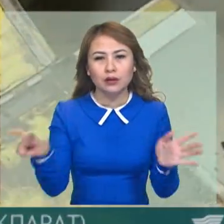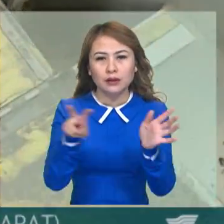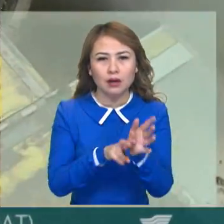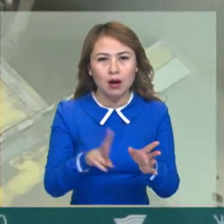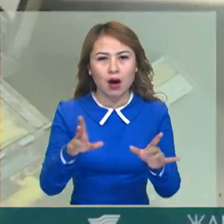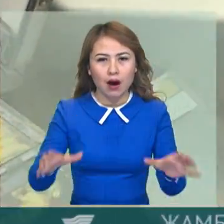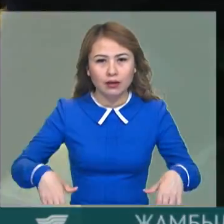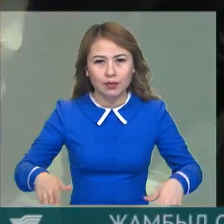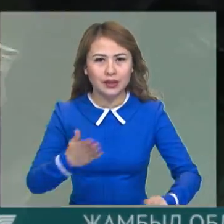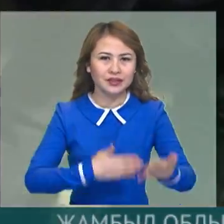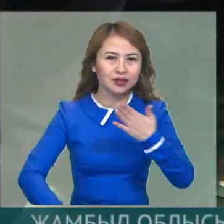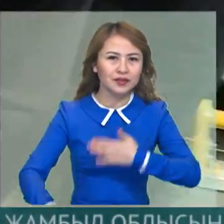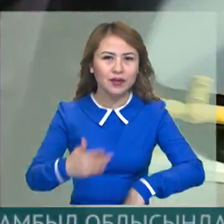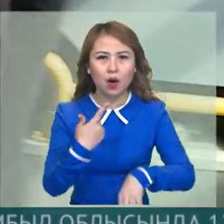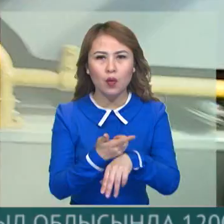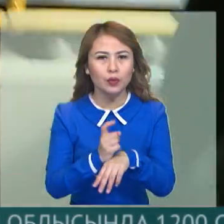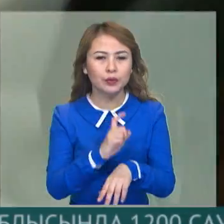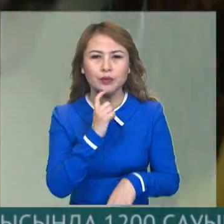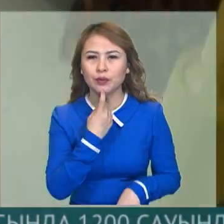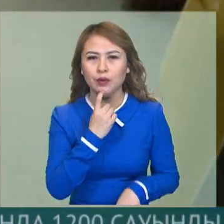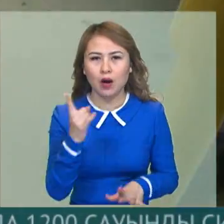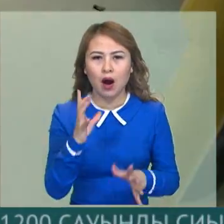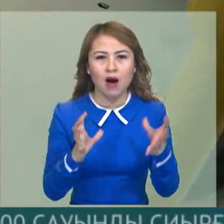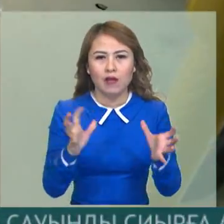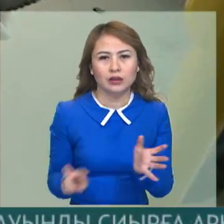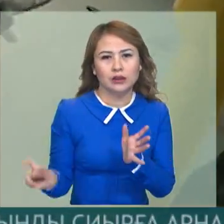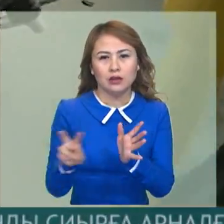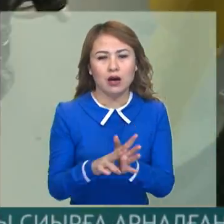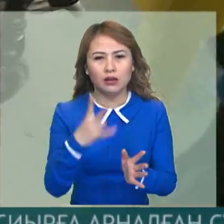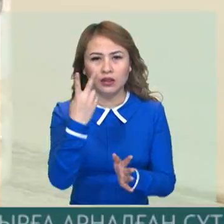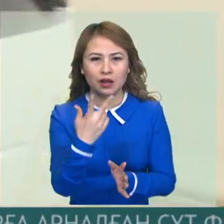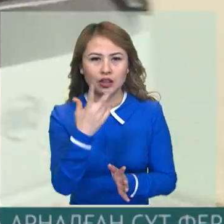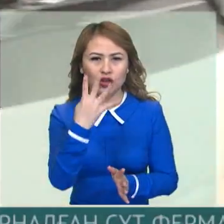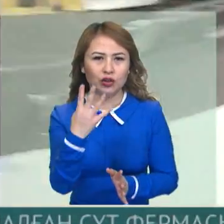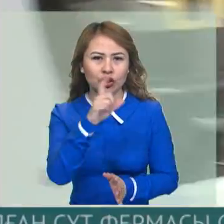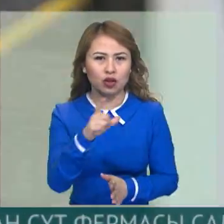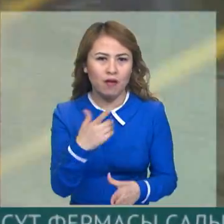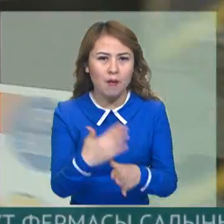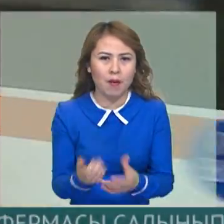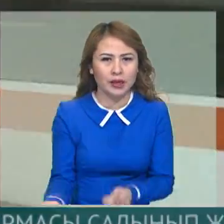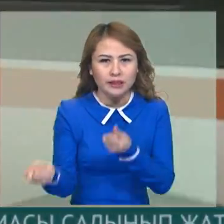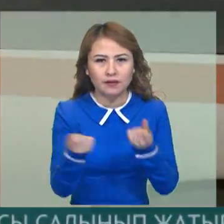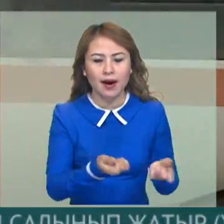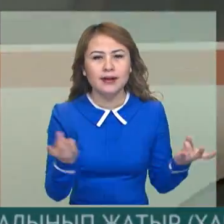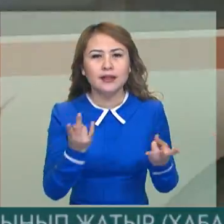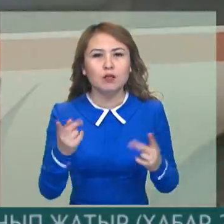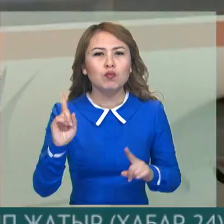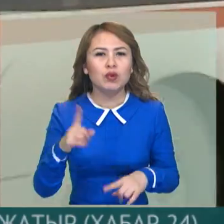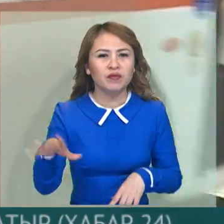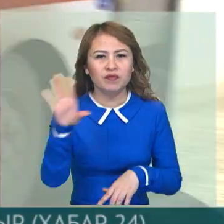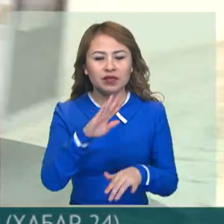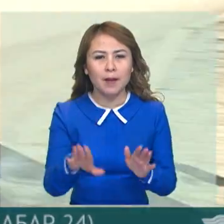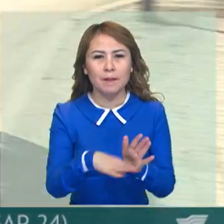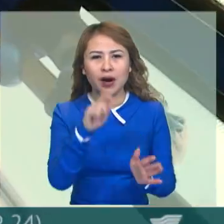арбаға таңылған азаматтар үшін мұң. Автобусқа отыру үшін бірнеше адамның көмегіне жүгінуге тура келеді. Өткен жылы шенеуніктер